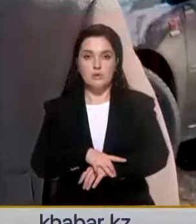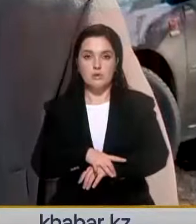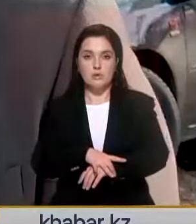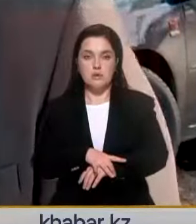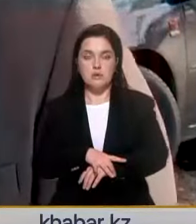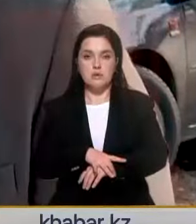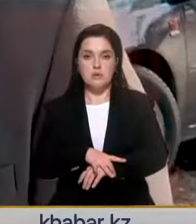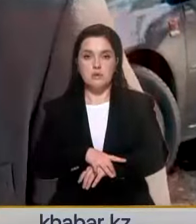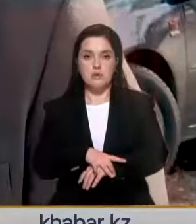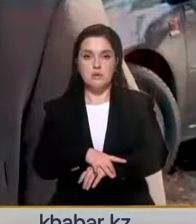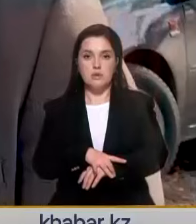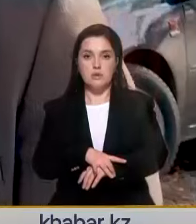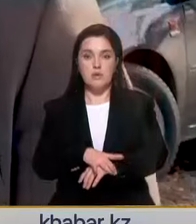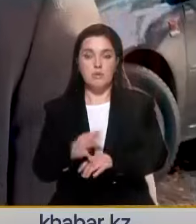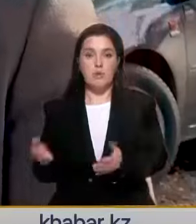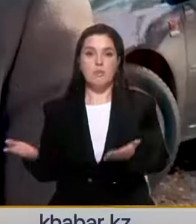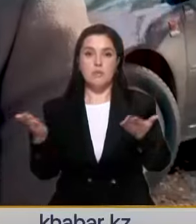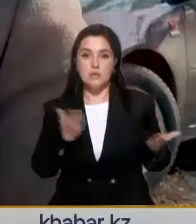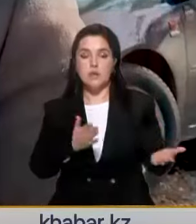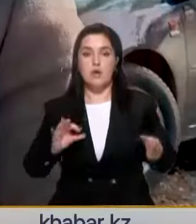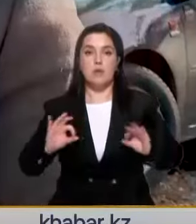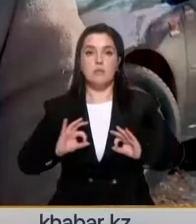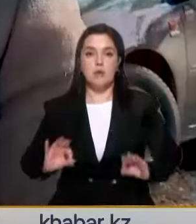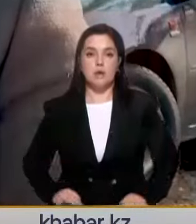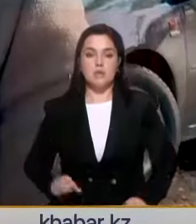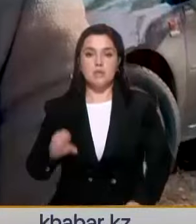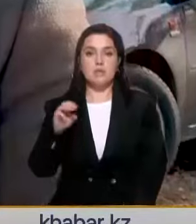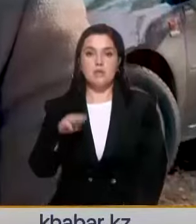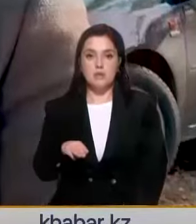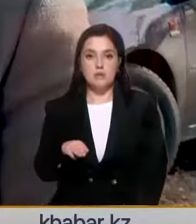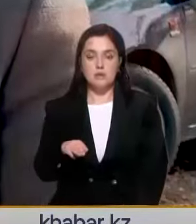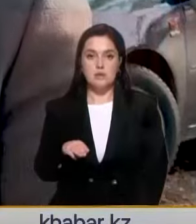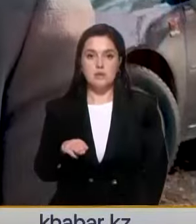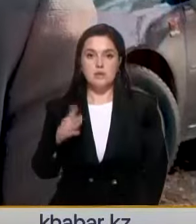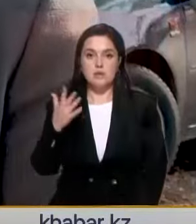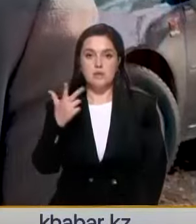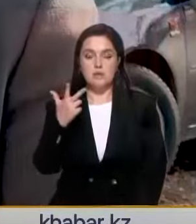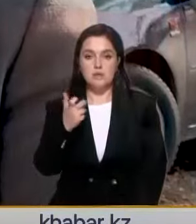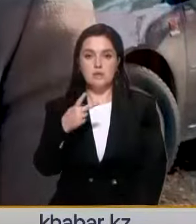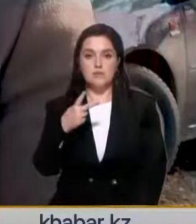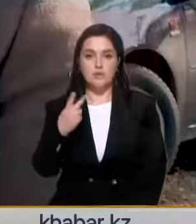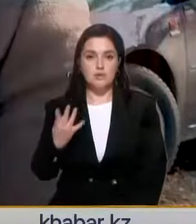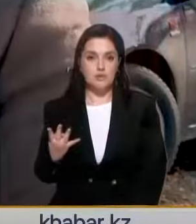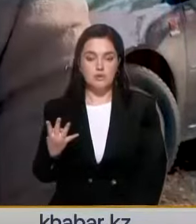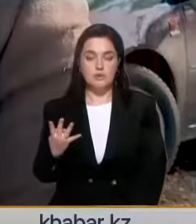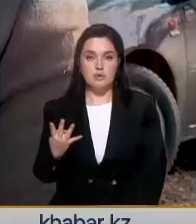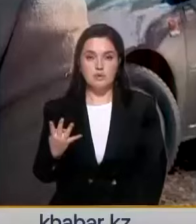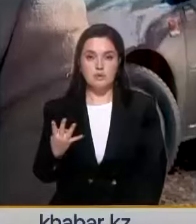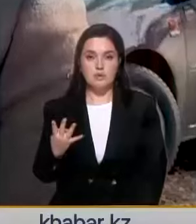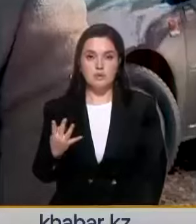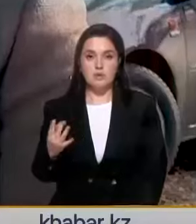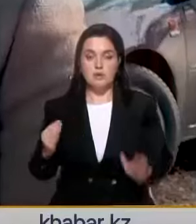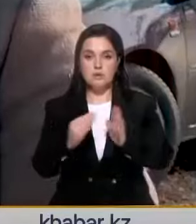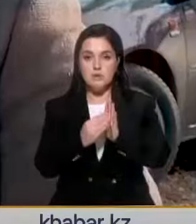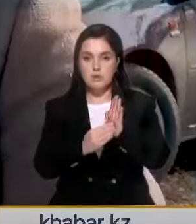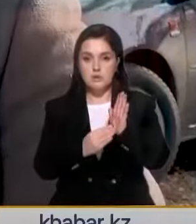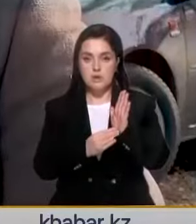по этому по представлению прокуратуры по статье там 324 статьи составлен